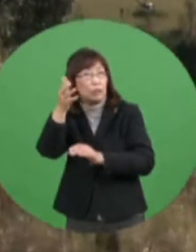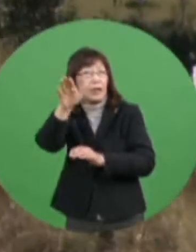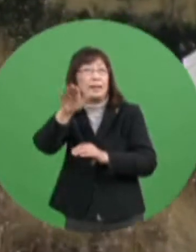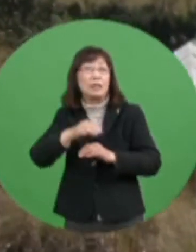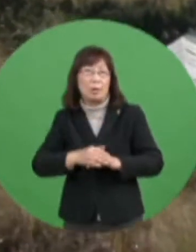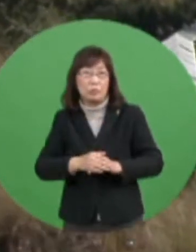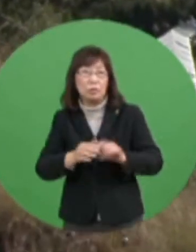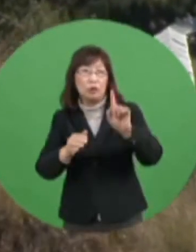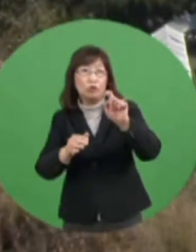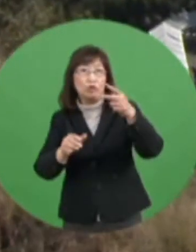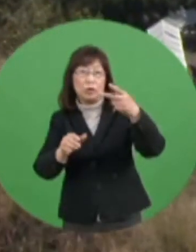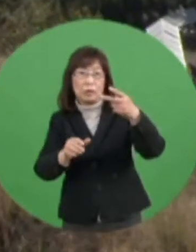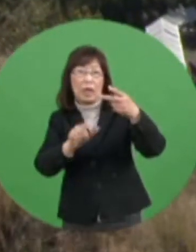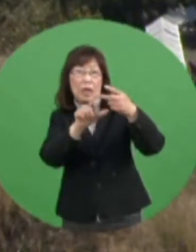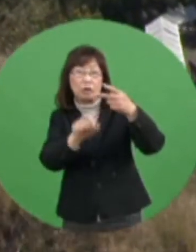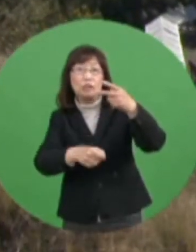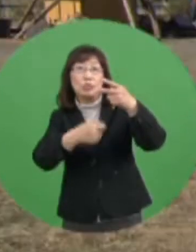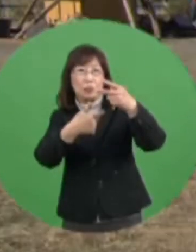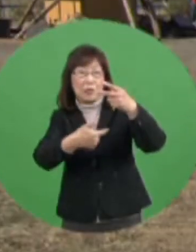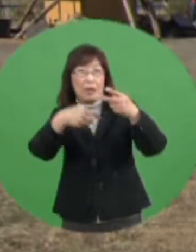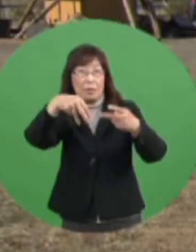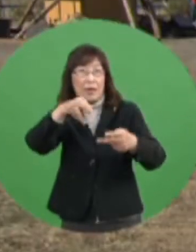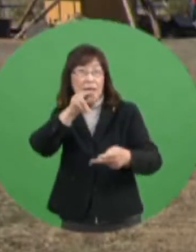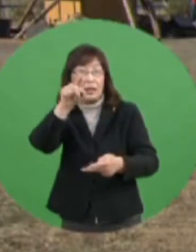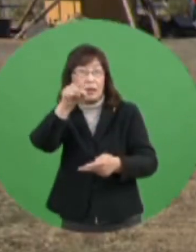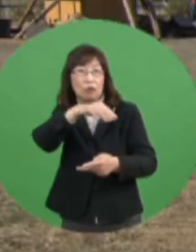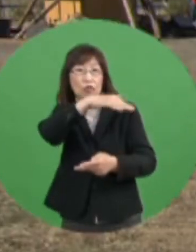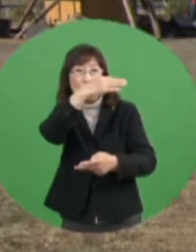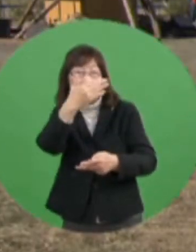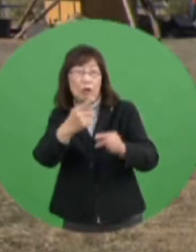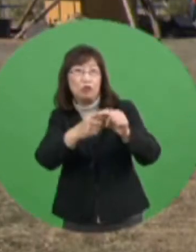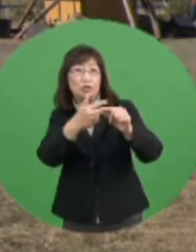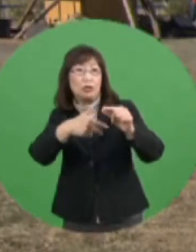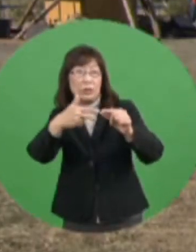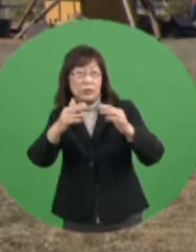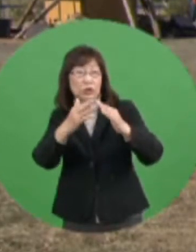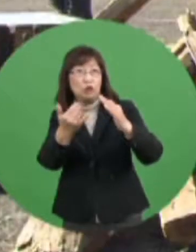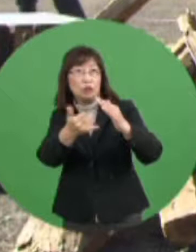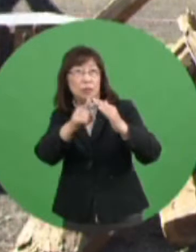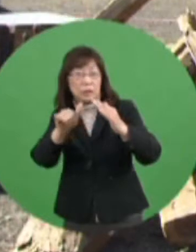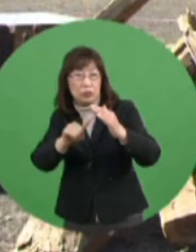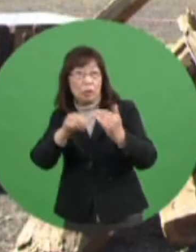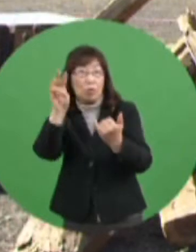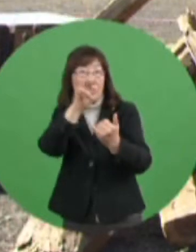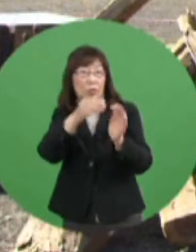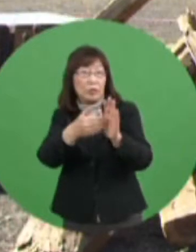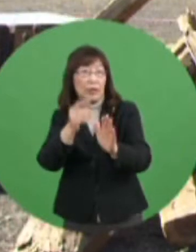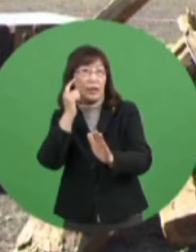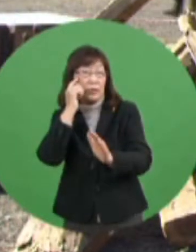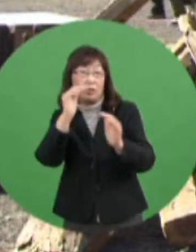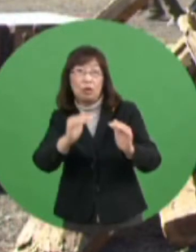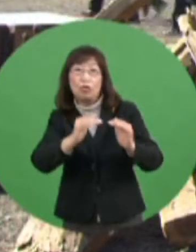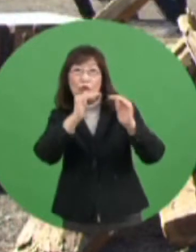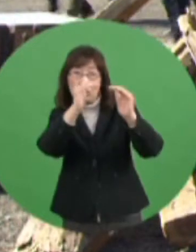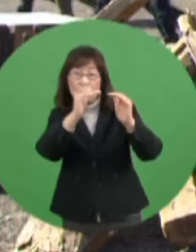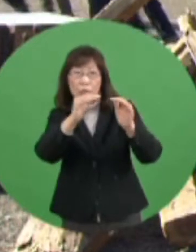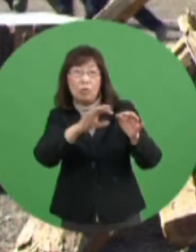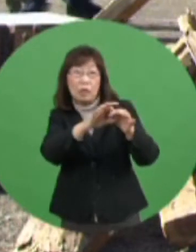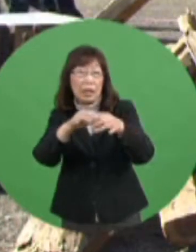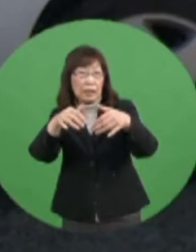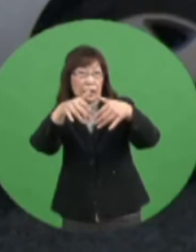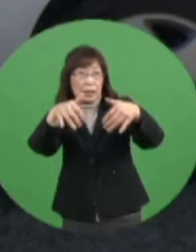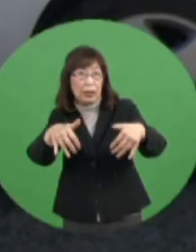6日マゼの丘を中心に住民の防災意識の向上と防災関係機関の連携強化を目的